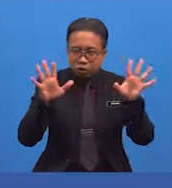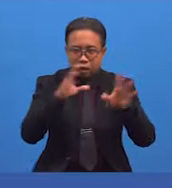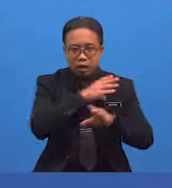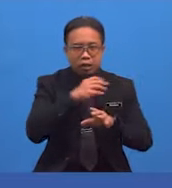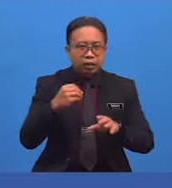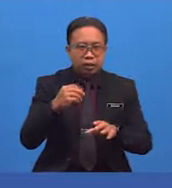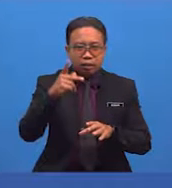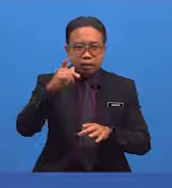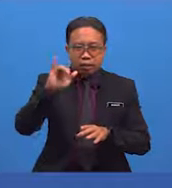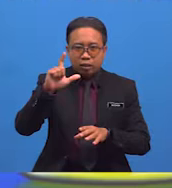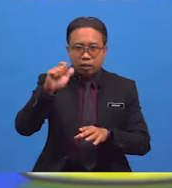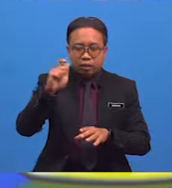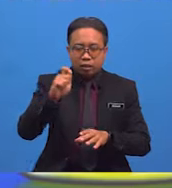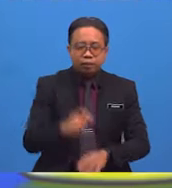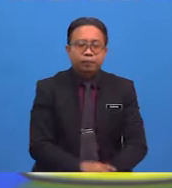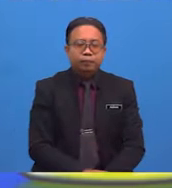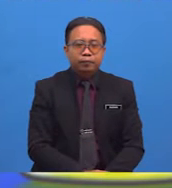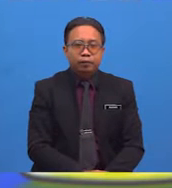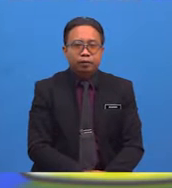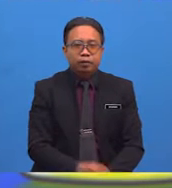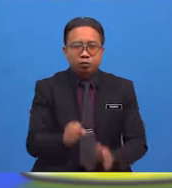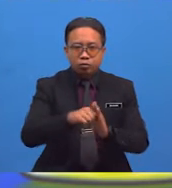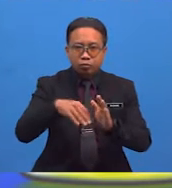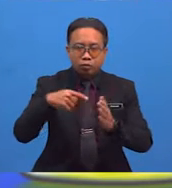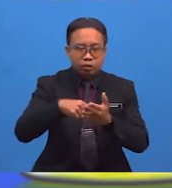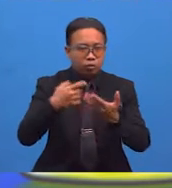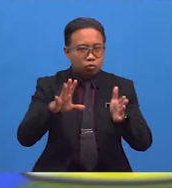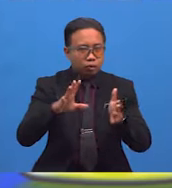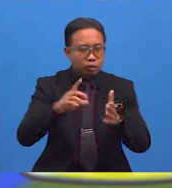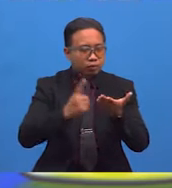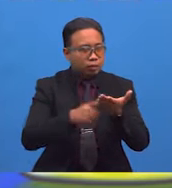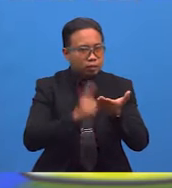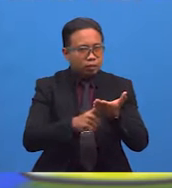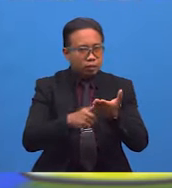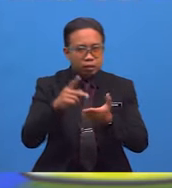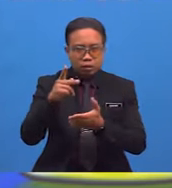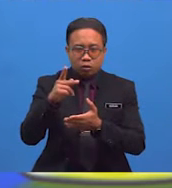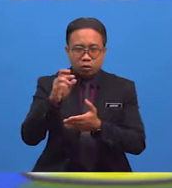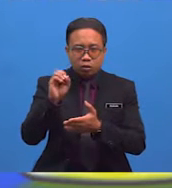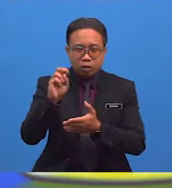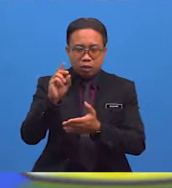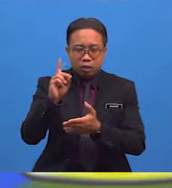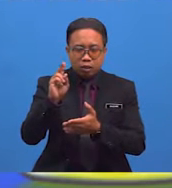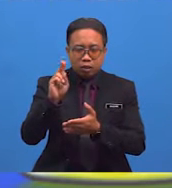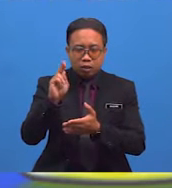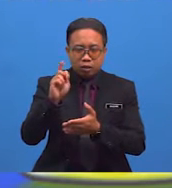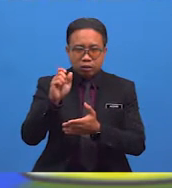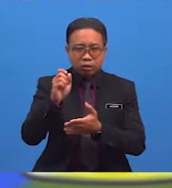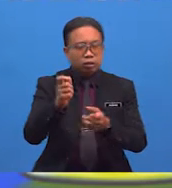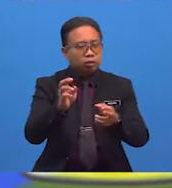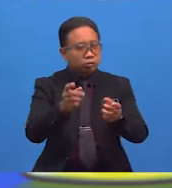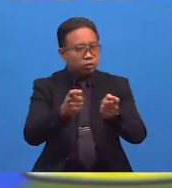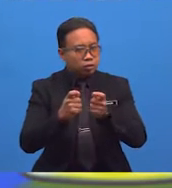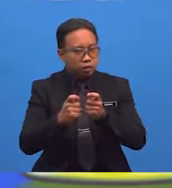dan berkilat. Sebelum ini, kita pernah bincang bahawa konduktor menyerap haba